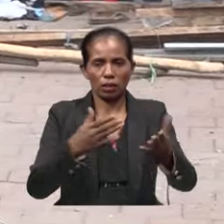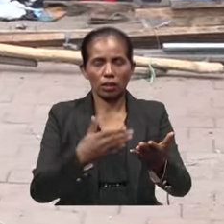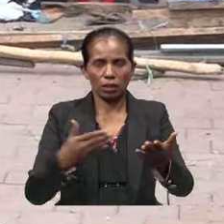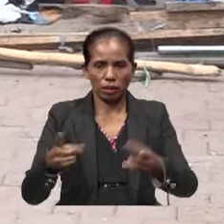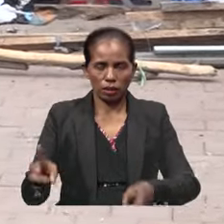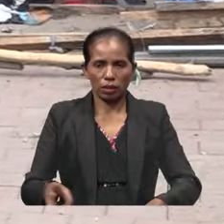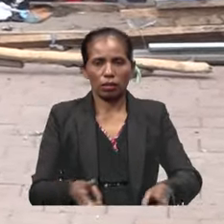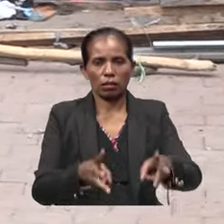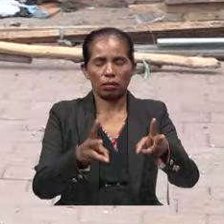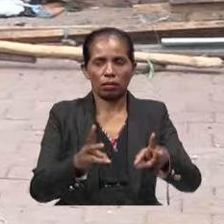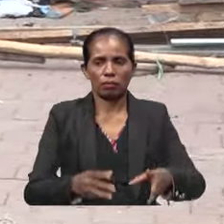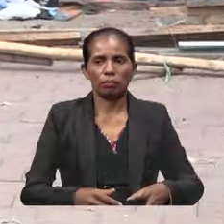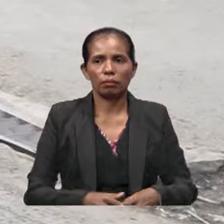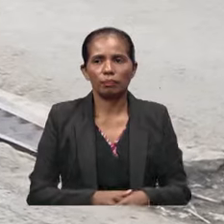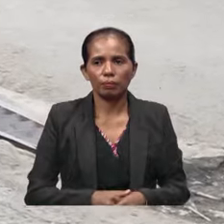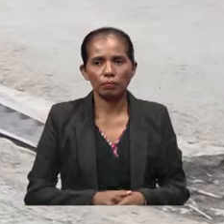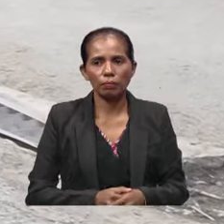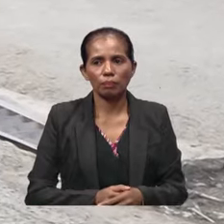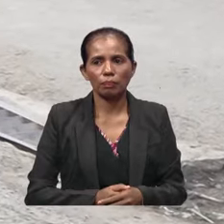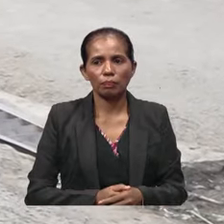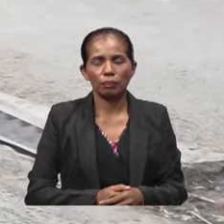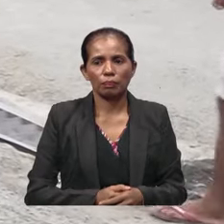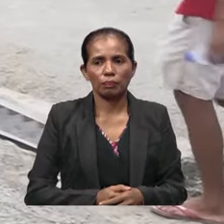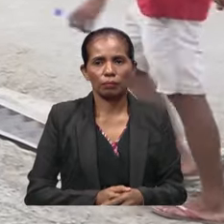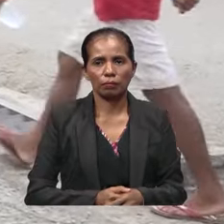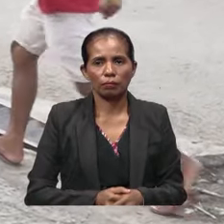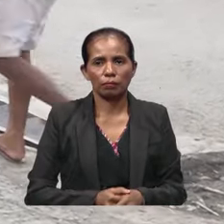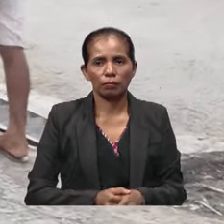iya estrada publiko. Felicia Fonseca, bem-vinda Simenes, GMN.